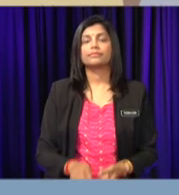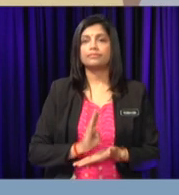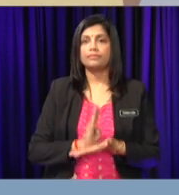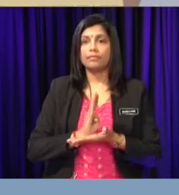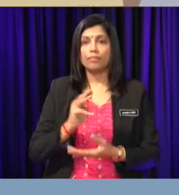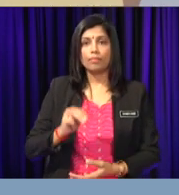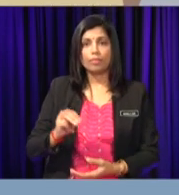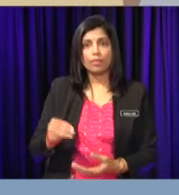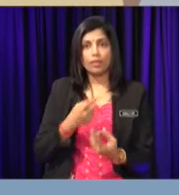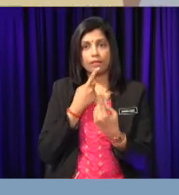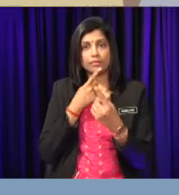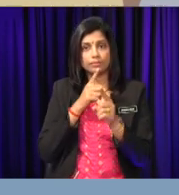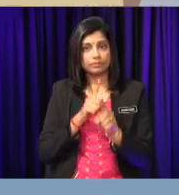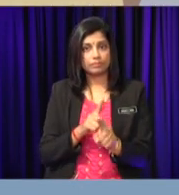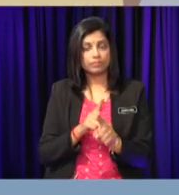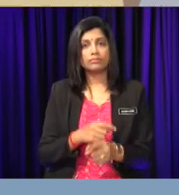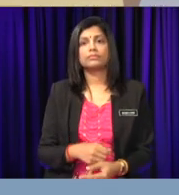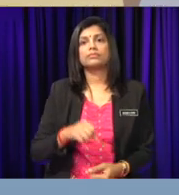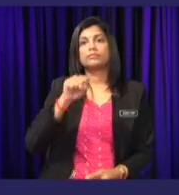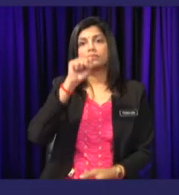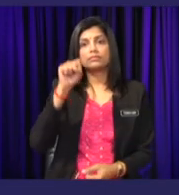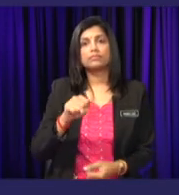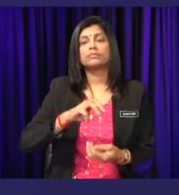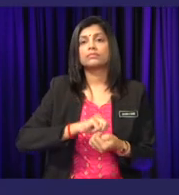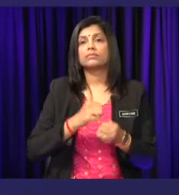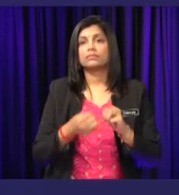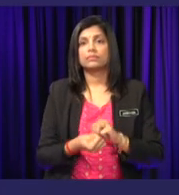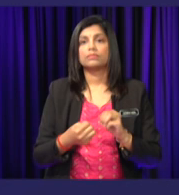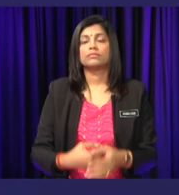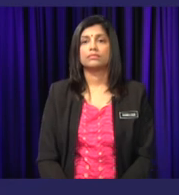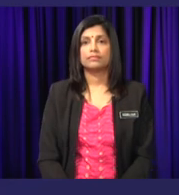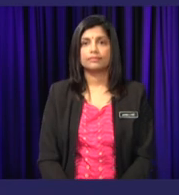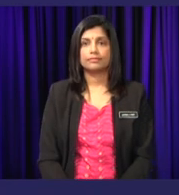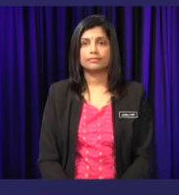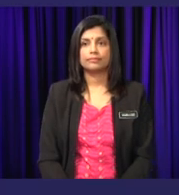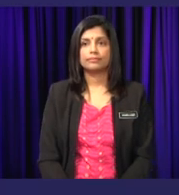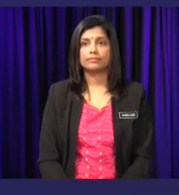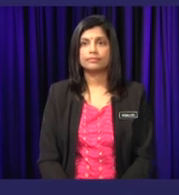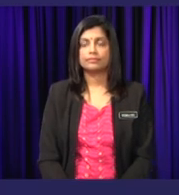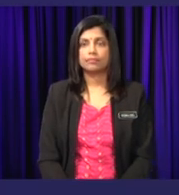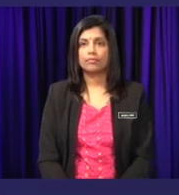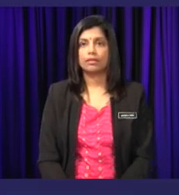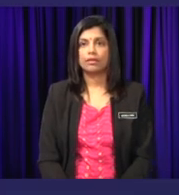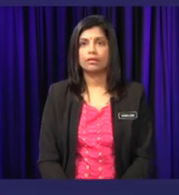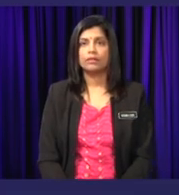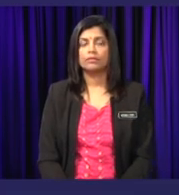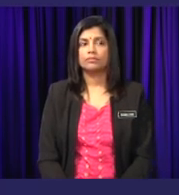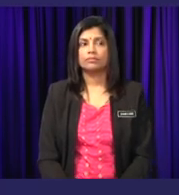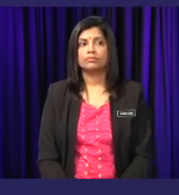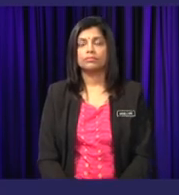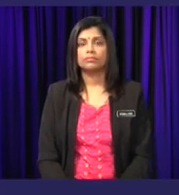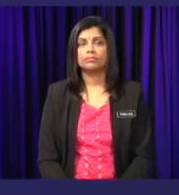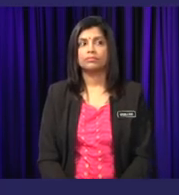cadangan ini Oke yang pertama kita letak siapa peranan kalau tengok tadi yang diberikan ialah sebagai